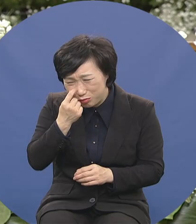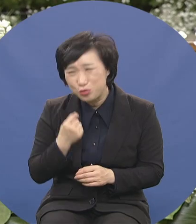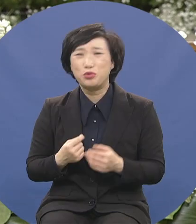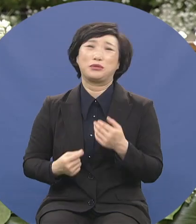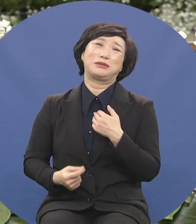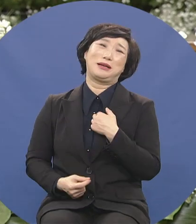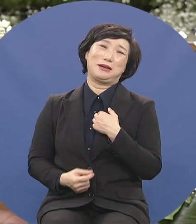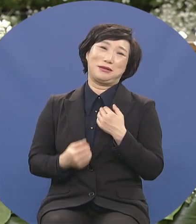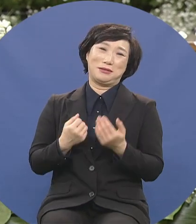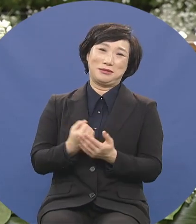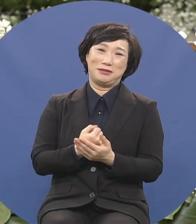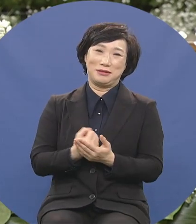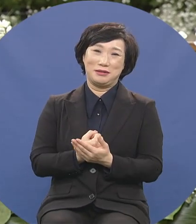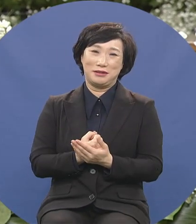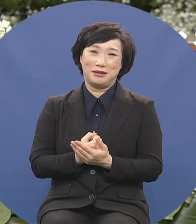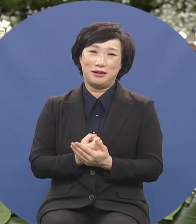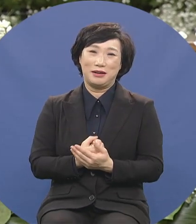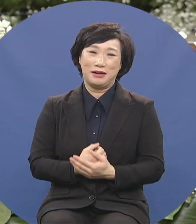초라하냐고 말이야.